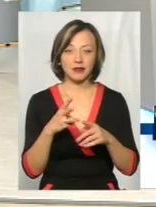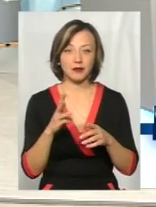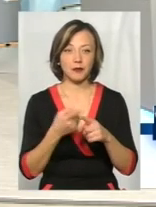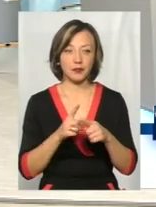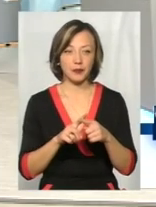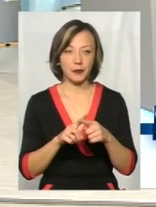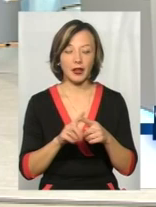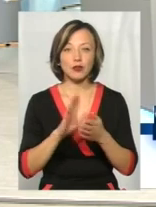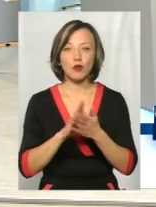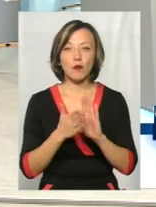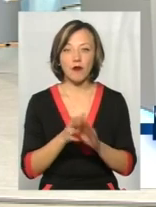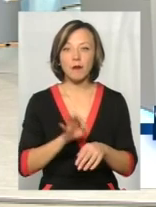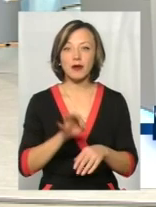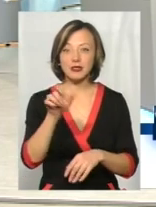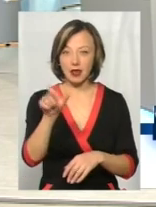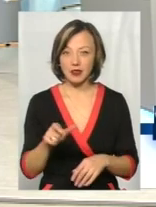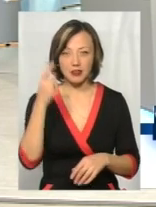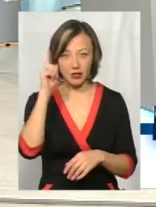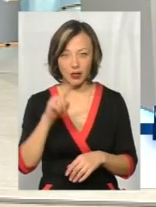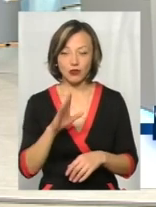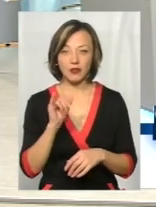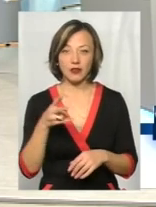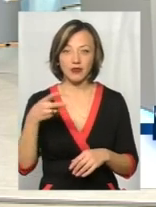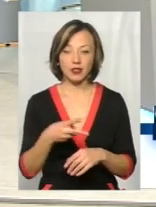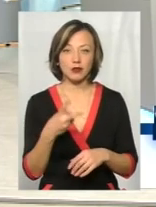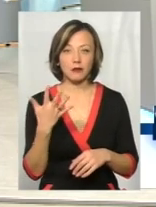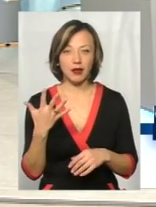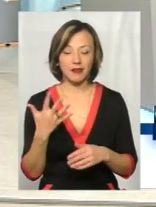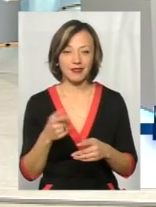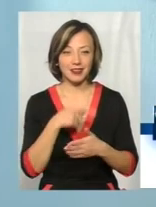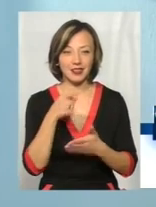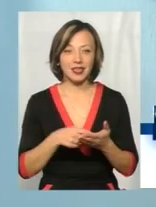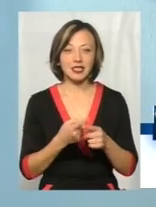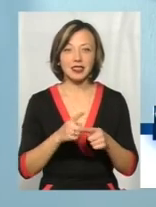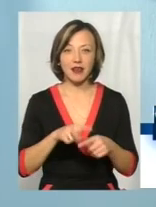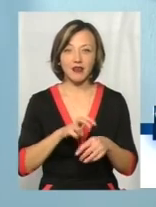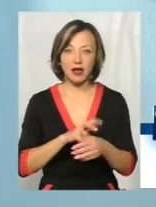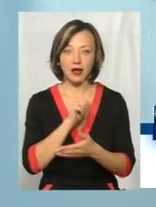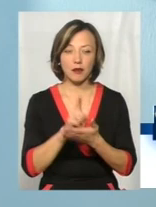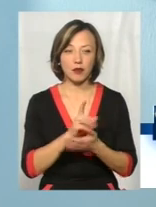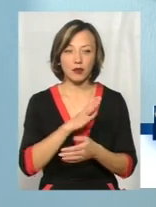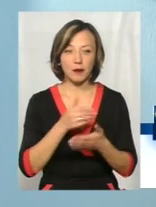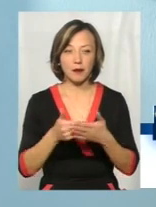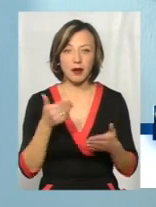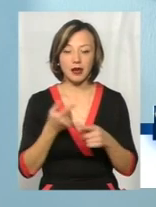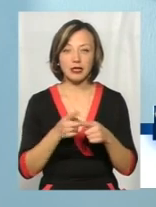з умови, що пацієнт знає, що він 2005-й. Розумієте? Так, це в лікаря має бути. Перед тим визначалося, що якщо в